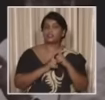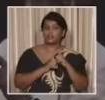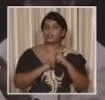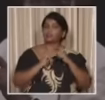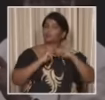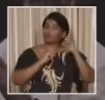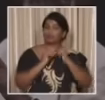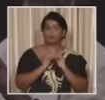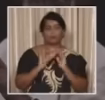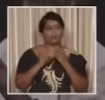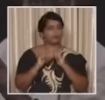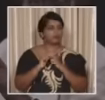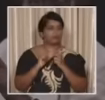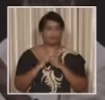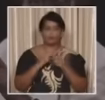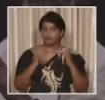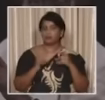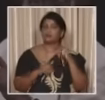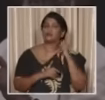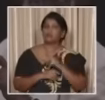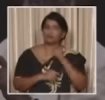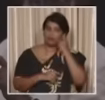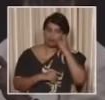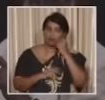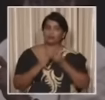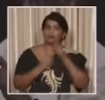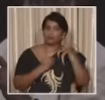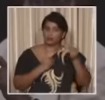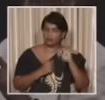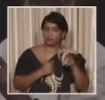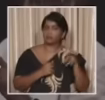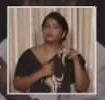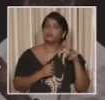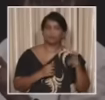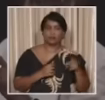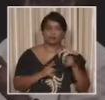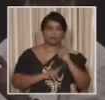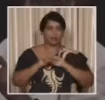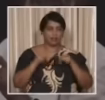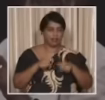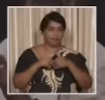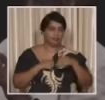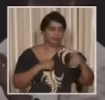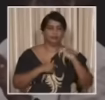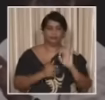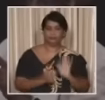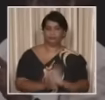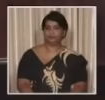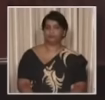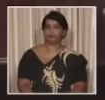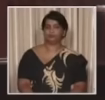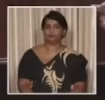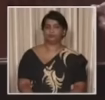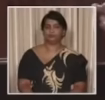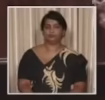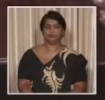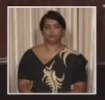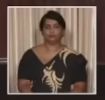පුළුවන් කිසිම ගැටලුවක් නැතුව. මම හිතන්නේ මේ යෝජනාව මම ලබා දීලා තිනවා ඒක අද සාකච්ඡාට වාදනය කරයි. හරි. බොහොම ස්තුතියි.